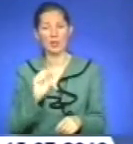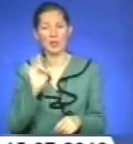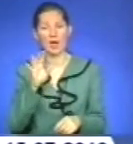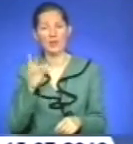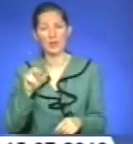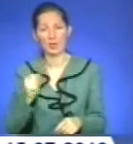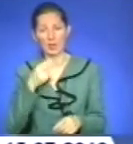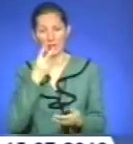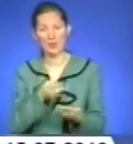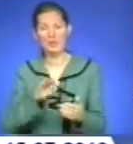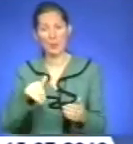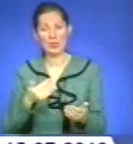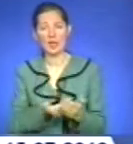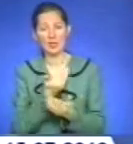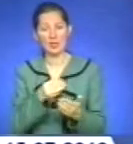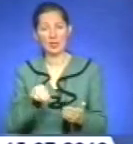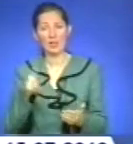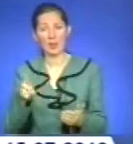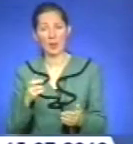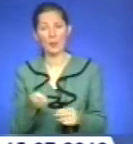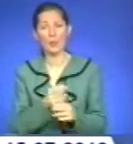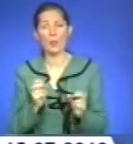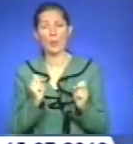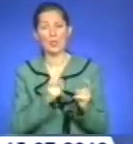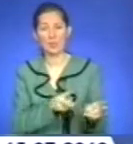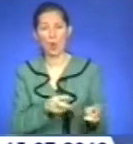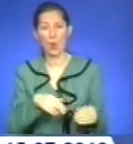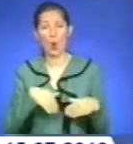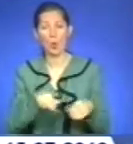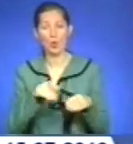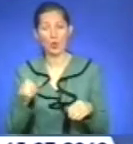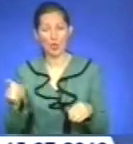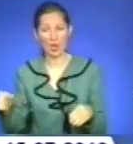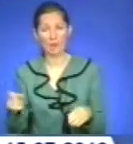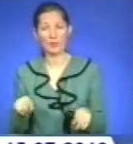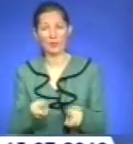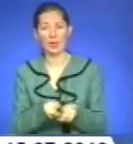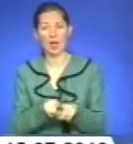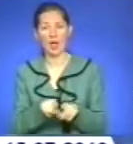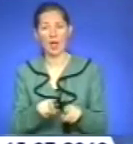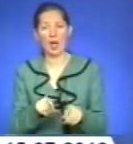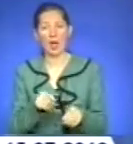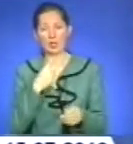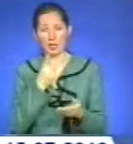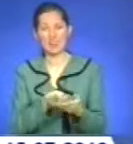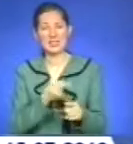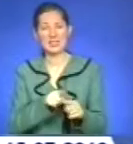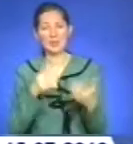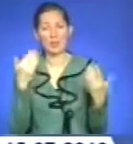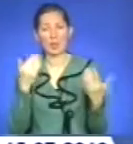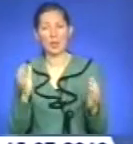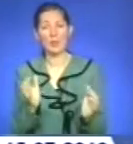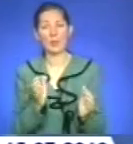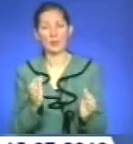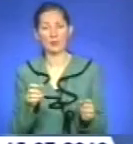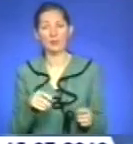ТТБ. Про безпеку прочан та порядок під час всеукраїнської та молодіжної прощ у Зарваниці цими вихідними дбали